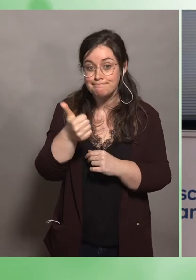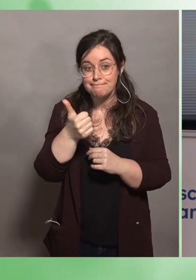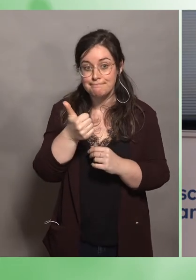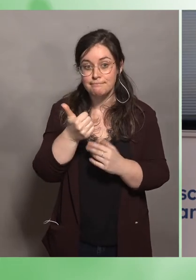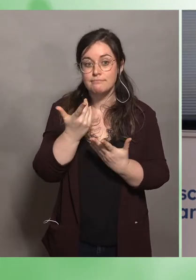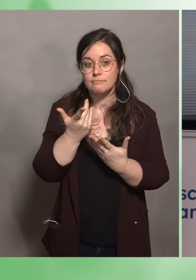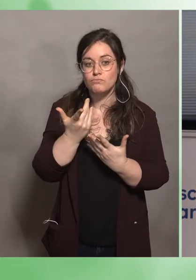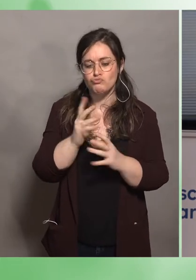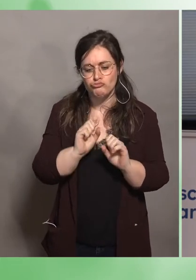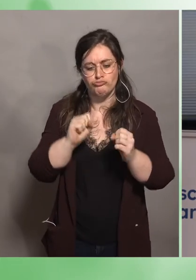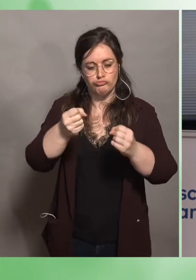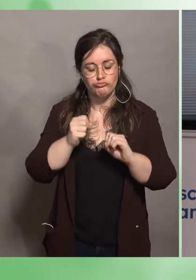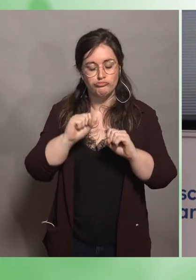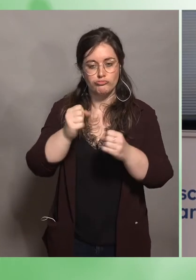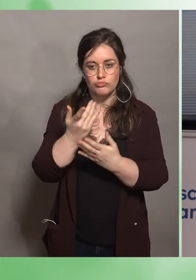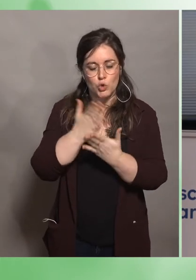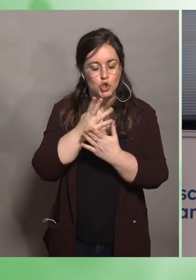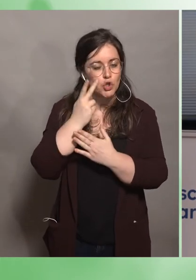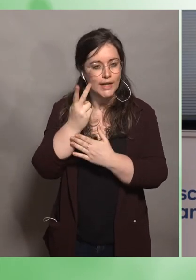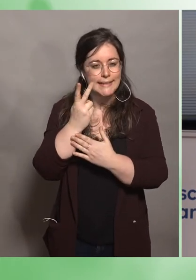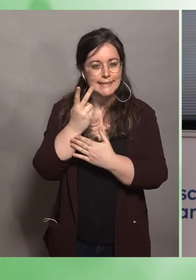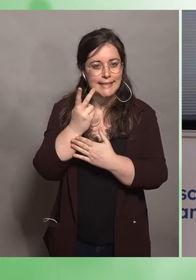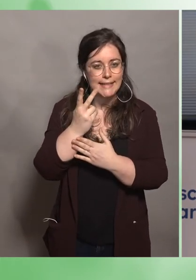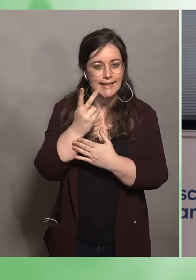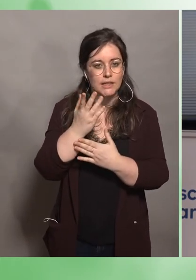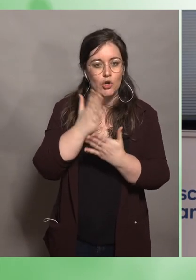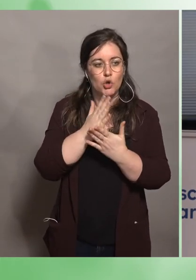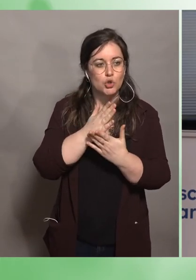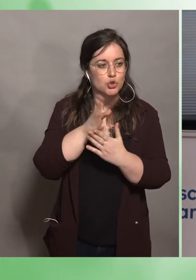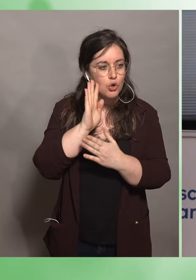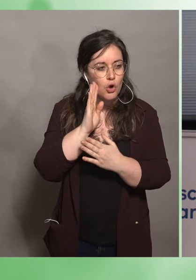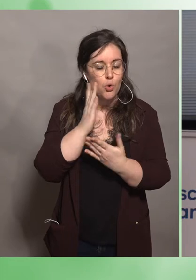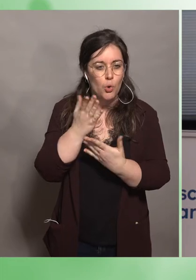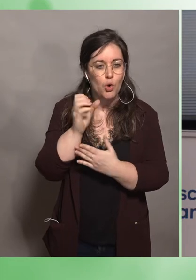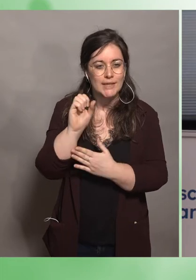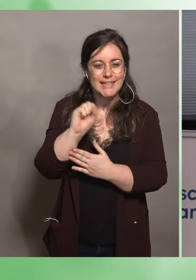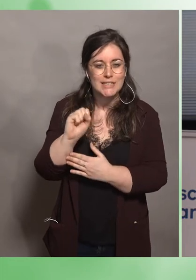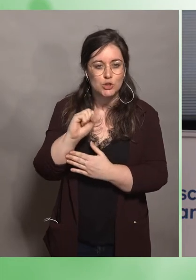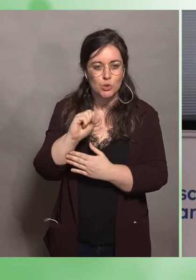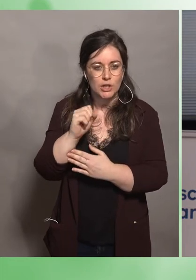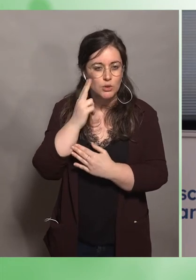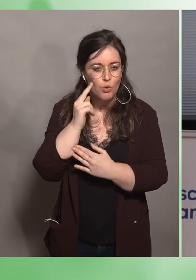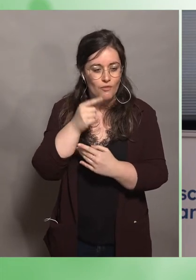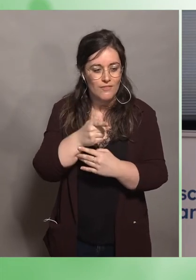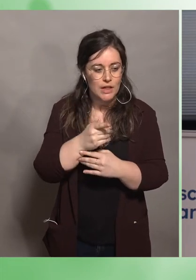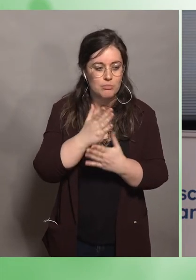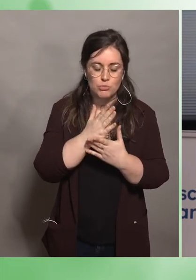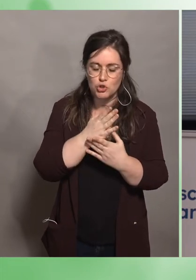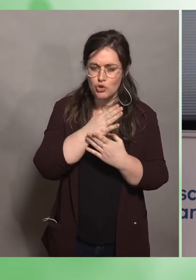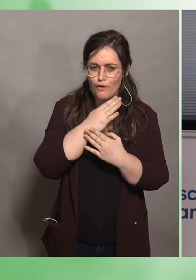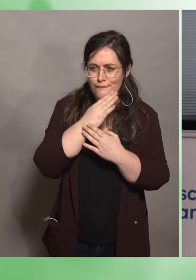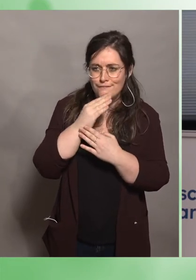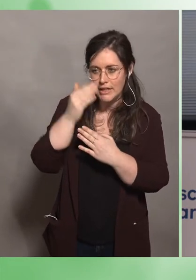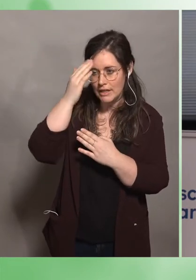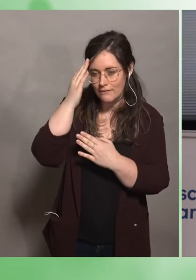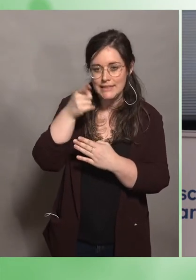das Engagement, und wir haben schon gesehen, in aller Munde haben wir schon gehört, ist das Engagement der Firma Sonnentor zum Thema Beschäftigung von Menschen mit Behinderung.